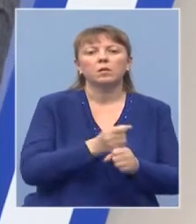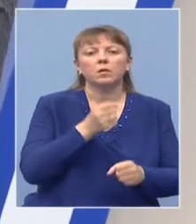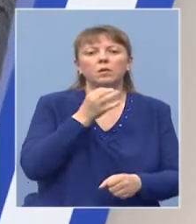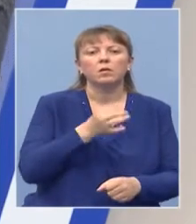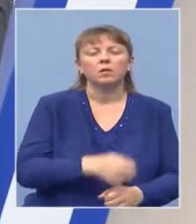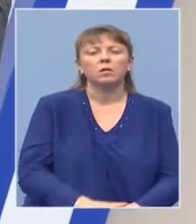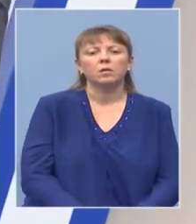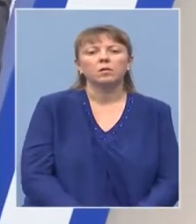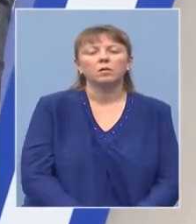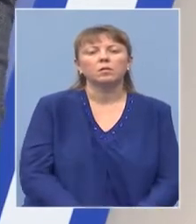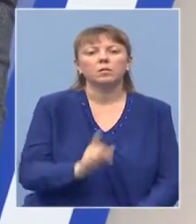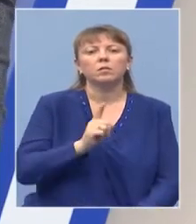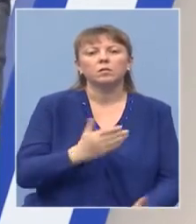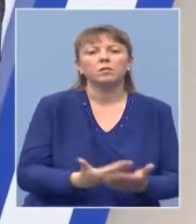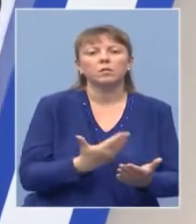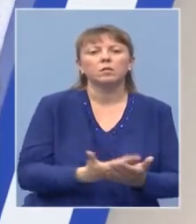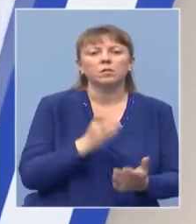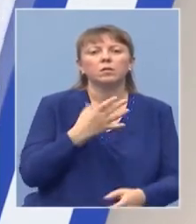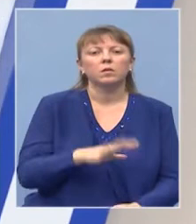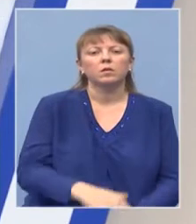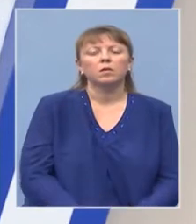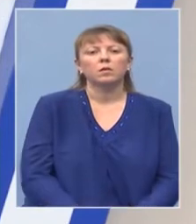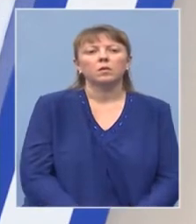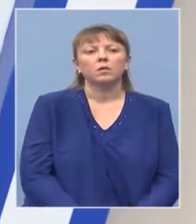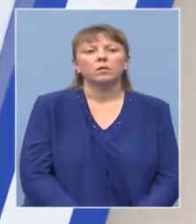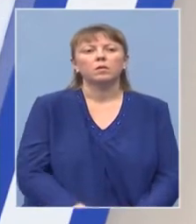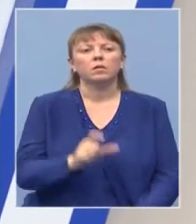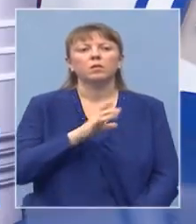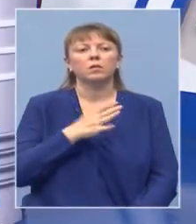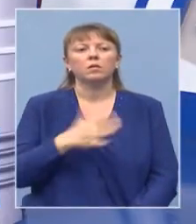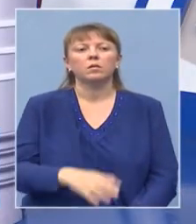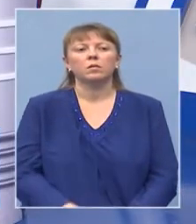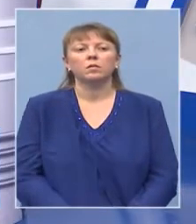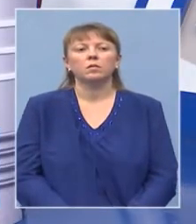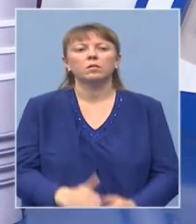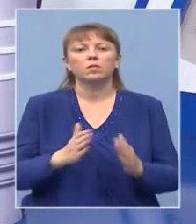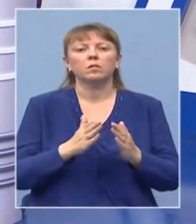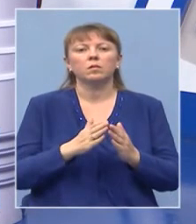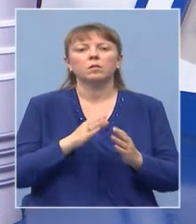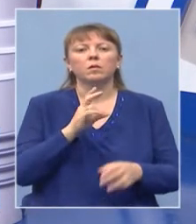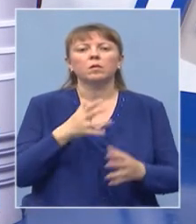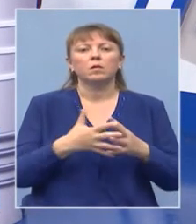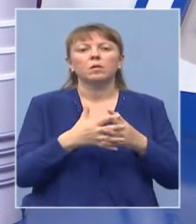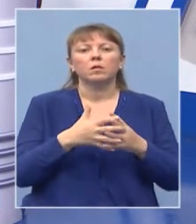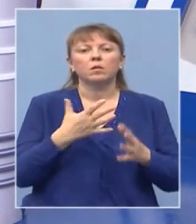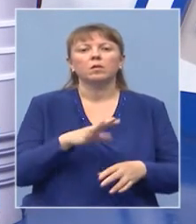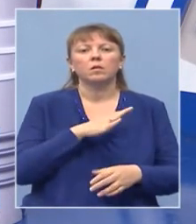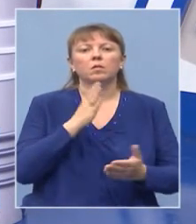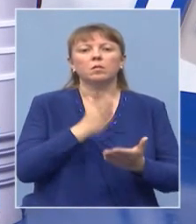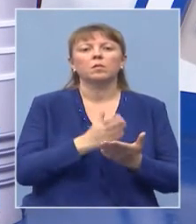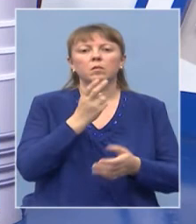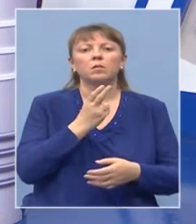основные, что нового в этой сфере? Граждане для регистрации земельного участка, домов, квартир, гаражей обращаются напрямую в